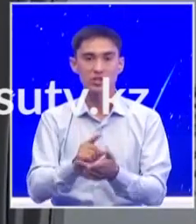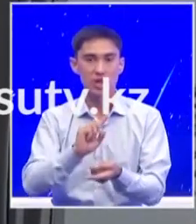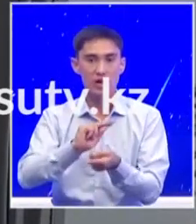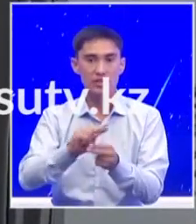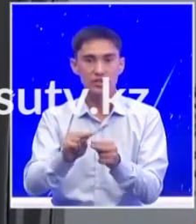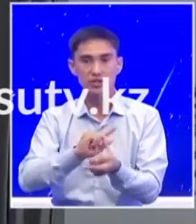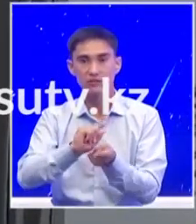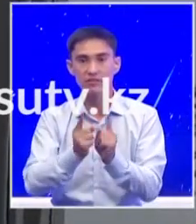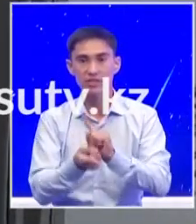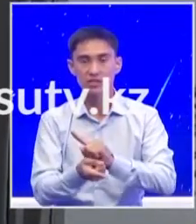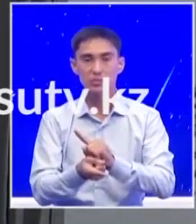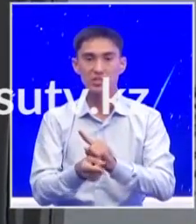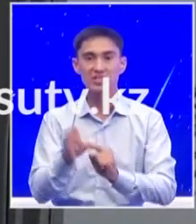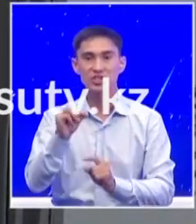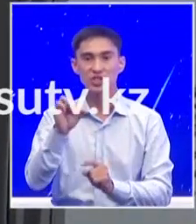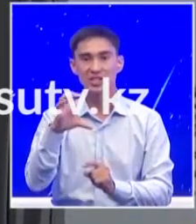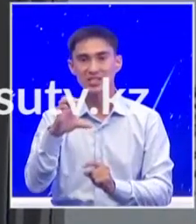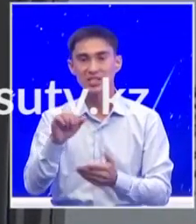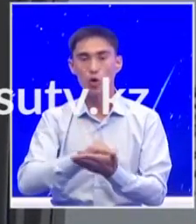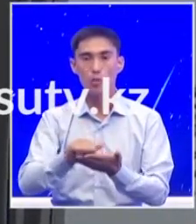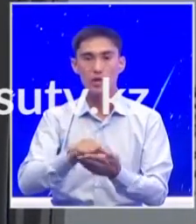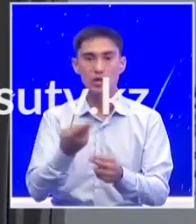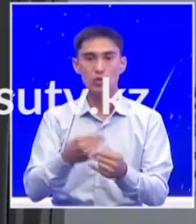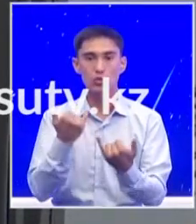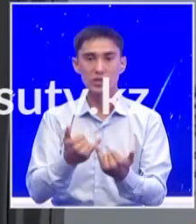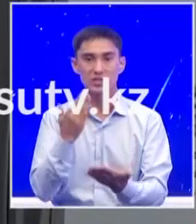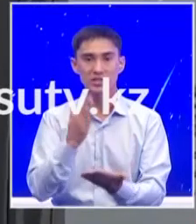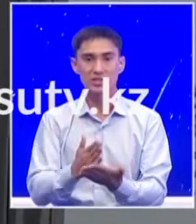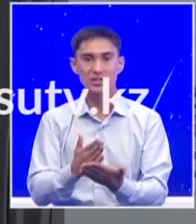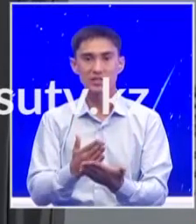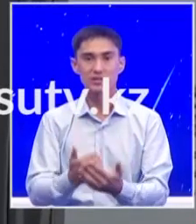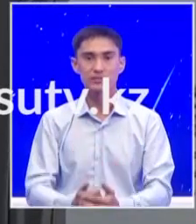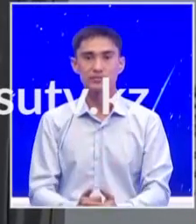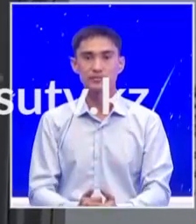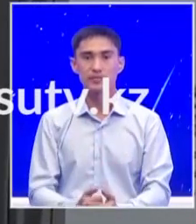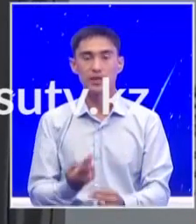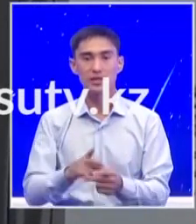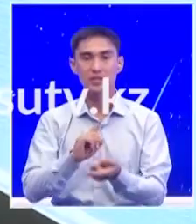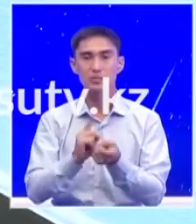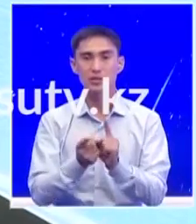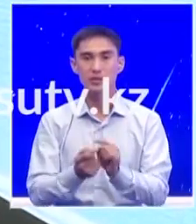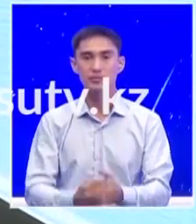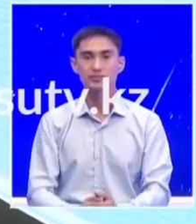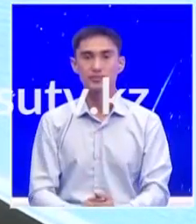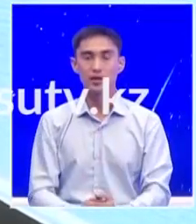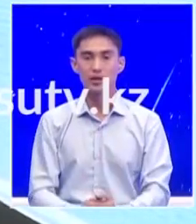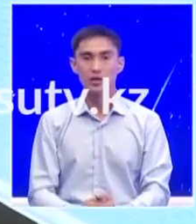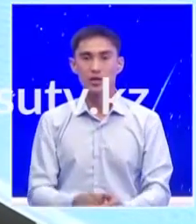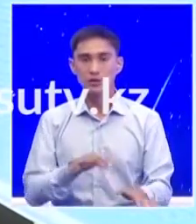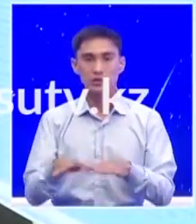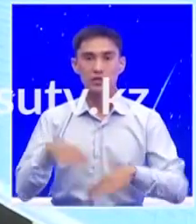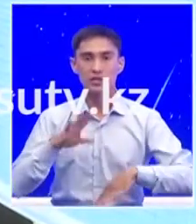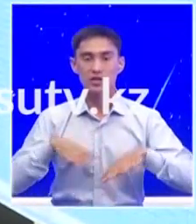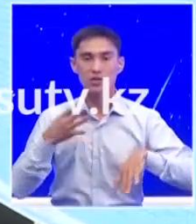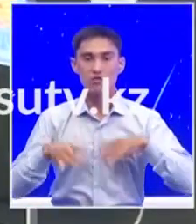корректировать и вносить изменения в те документы, которые у нас на сегодняшний день выработаны. Это изменения секторов. В ходе тренировочных